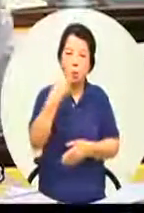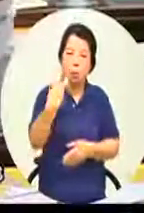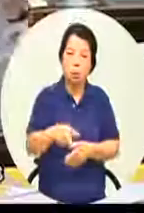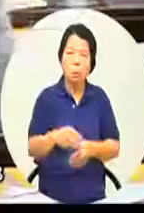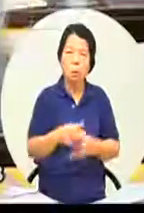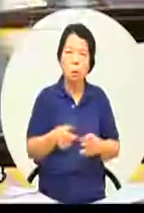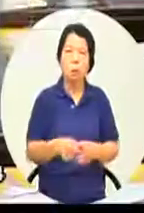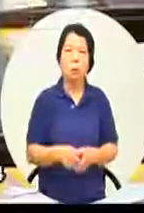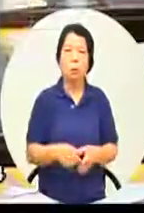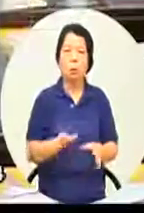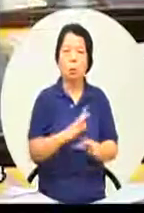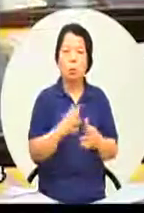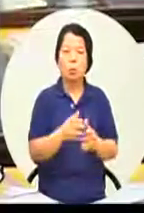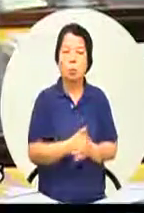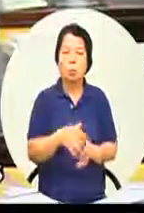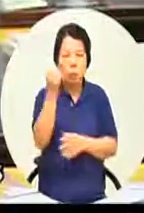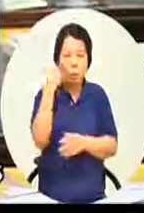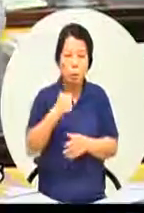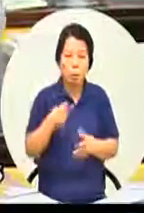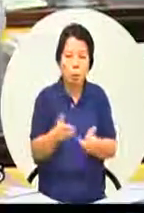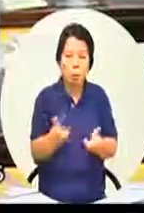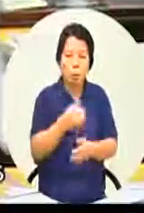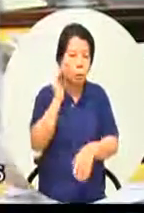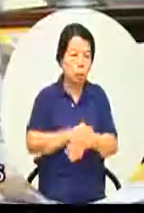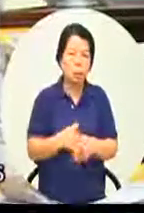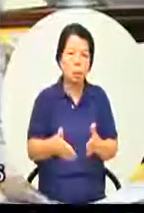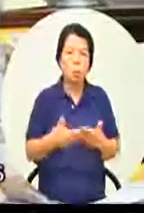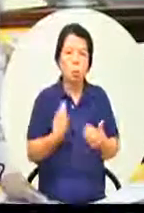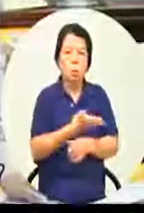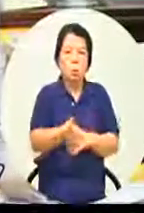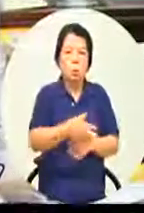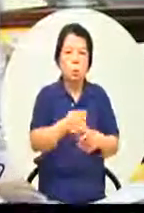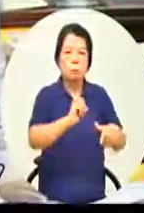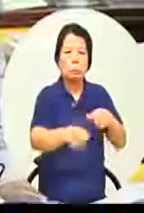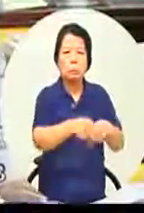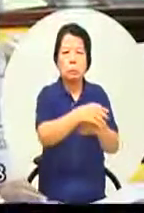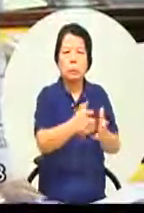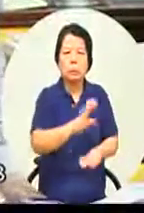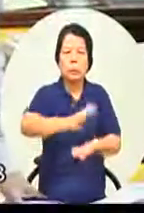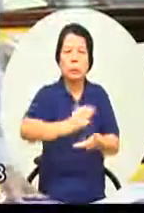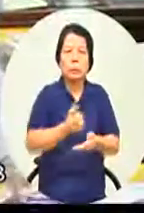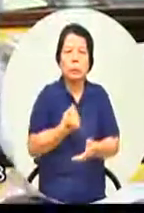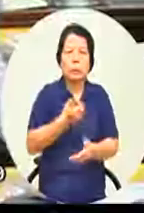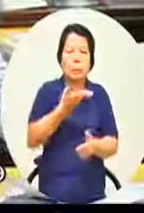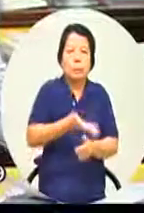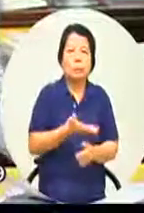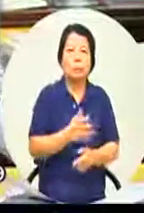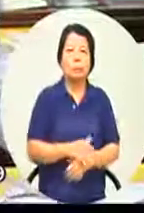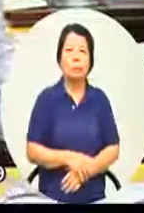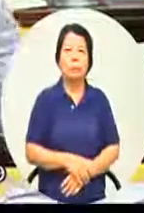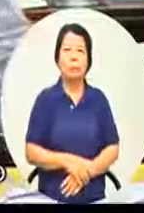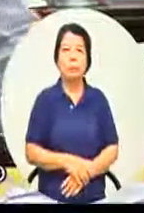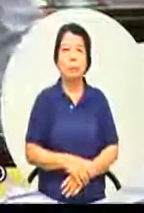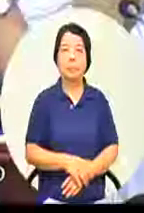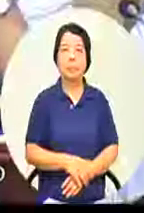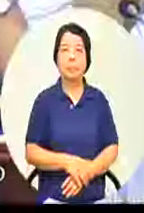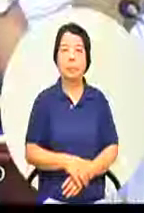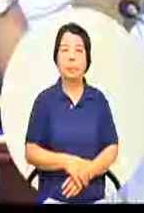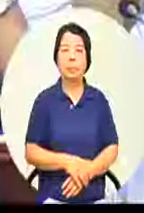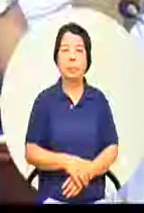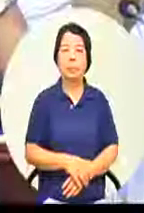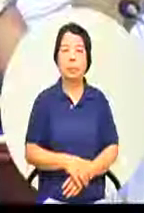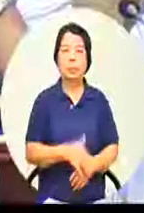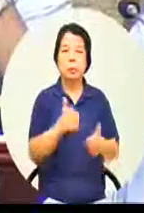那也不要造成厂商那么多额外的负担，这个部分可不可以请局长再说明一下？ 感谢何议